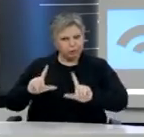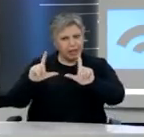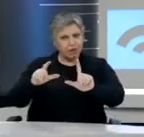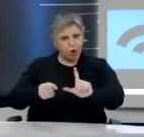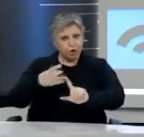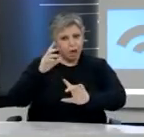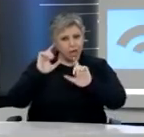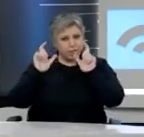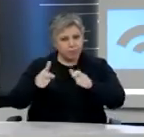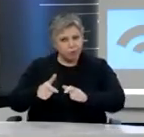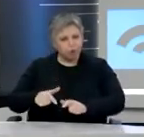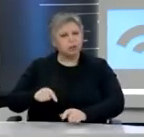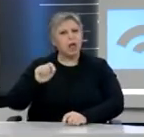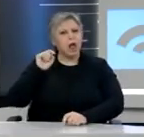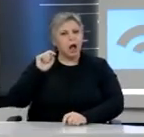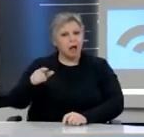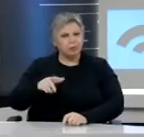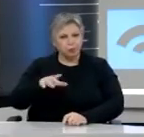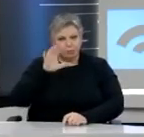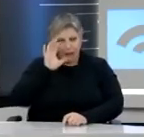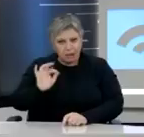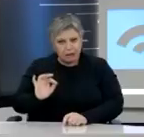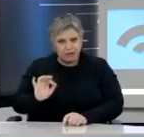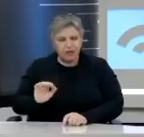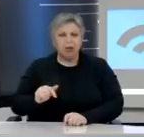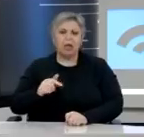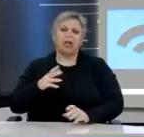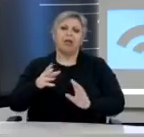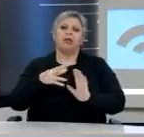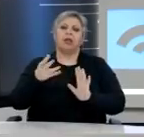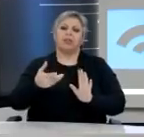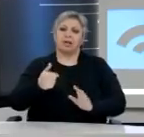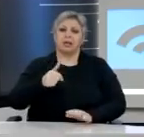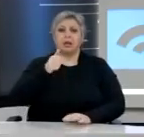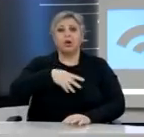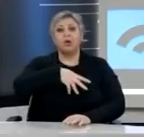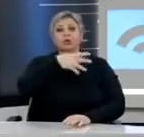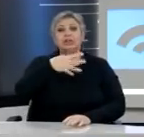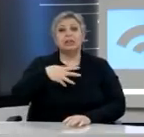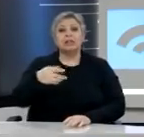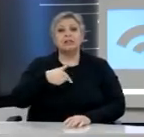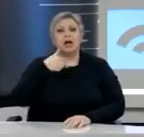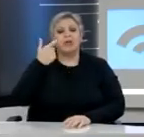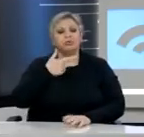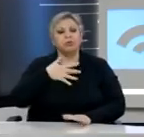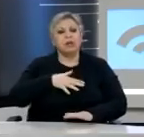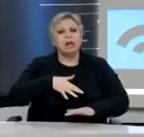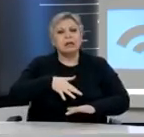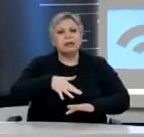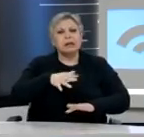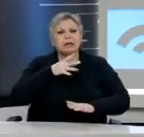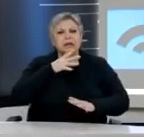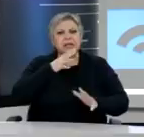ο ΣΥΡΙΖΑ είναι μια ετοιμόρροπη κυβέρνηση που δεν έχει την πλειοψηφία ούτε στη Βουλή ούτε στην ελληνική κοινωνία. Που